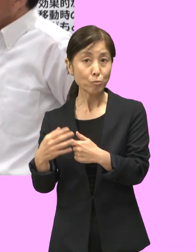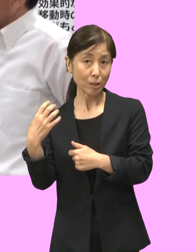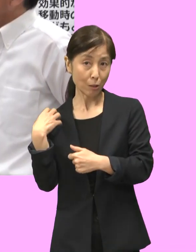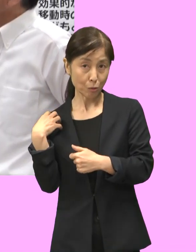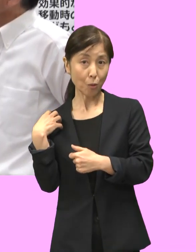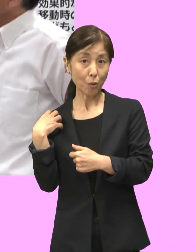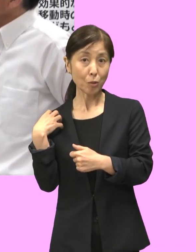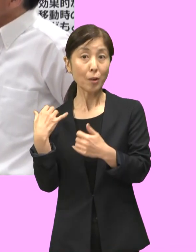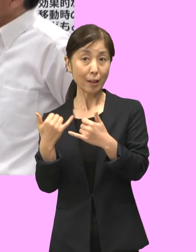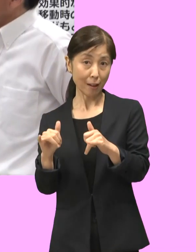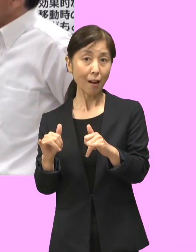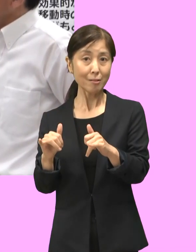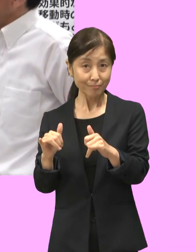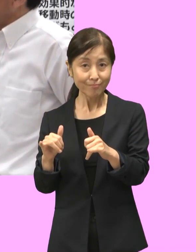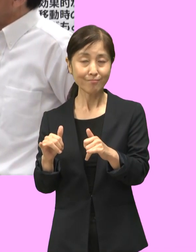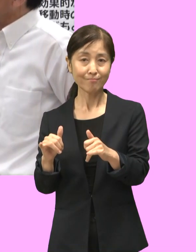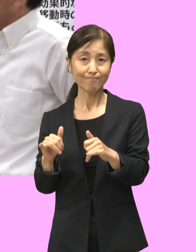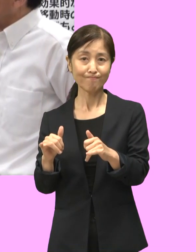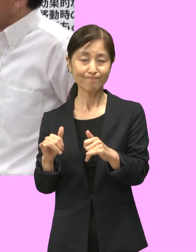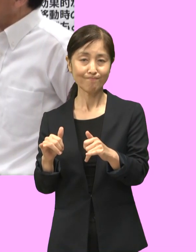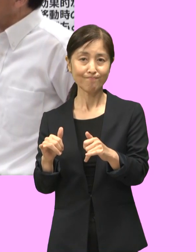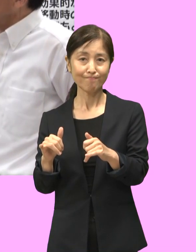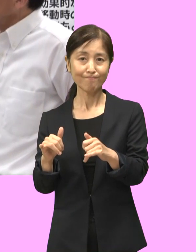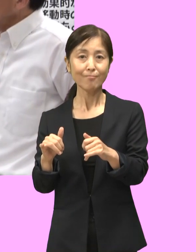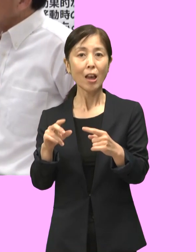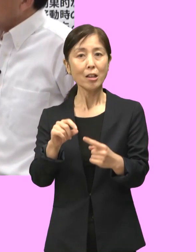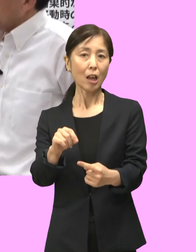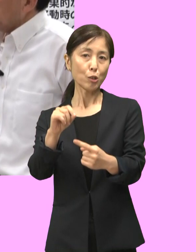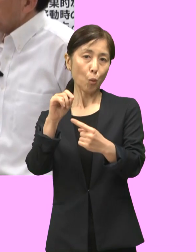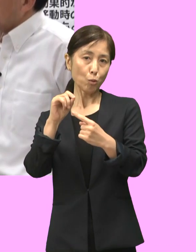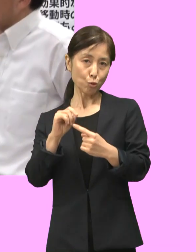など の役割を担っていただけるような方を